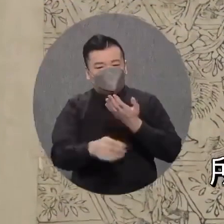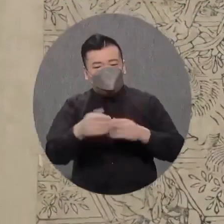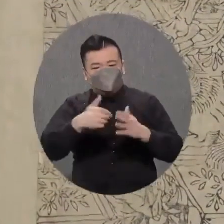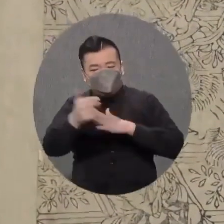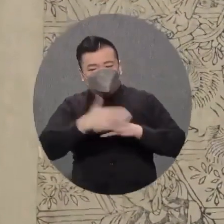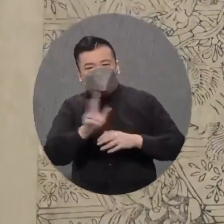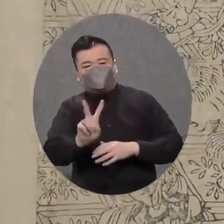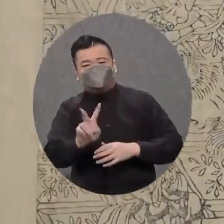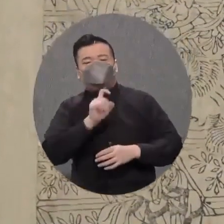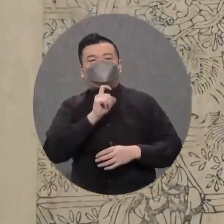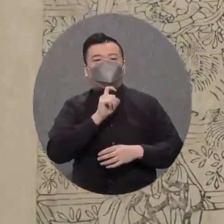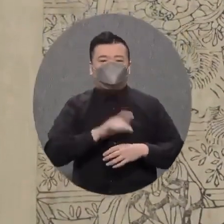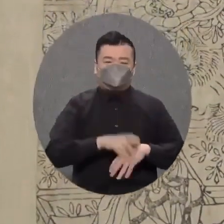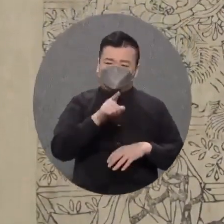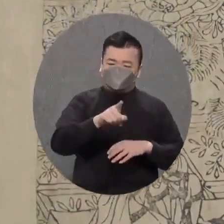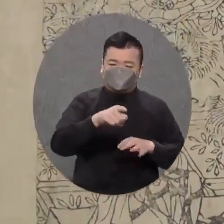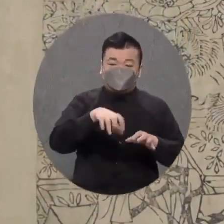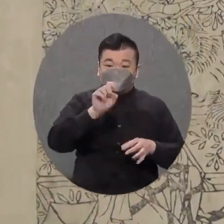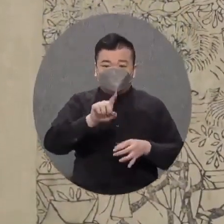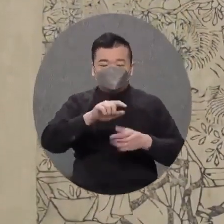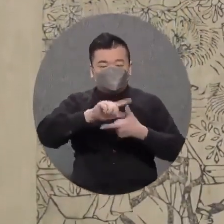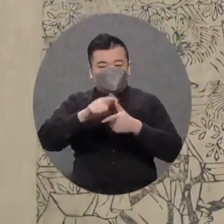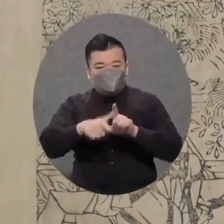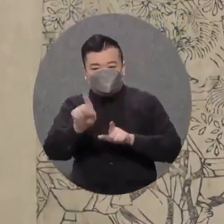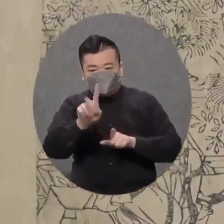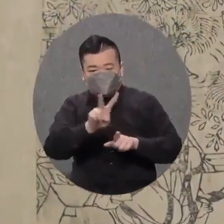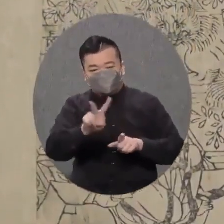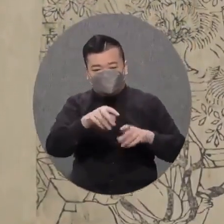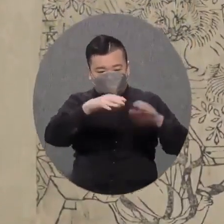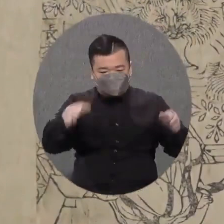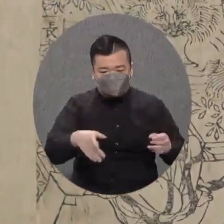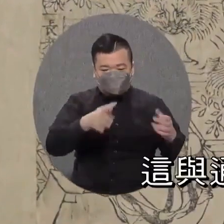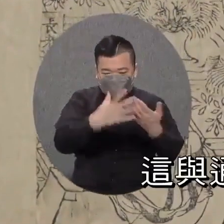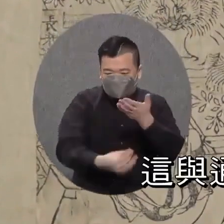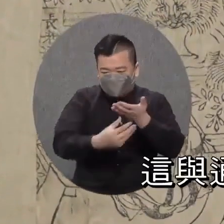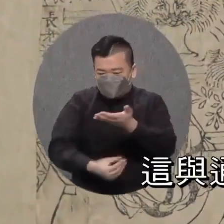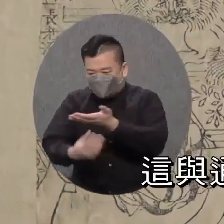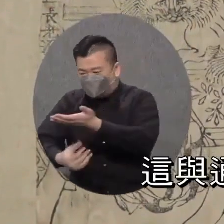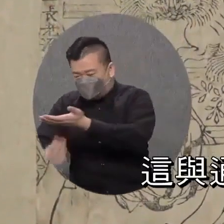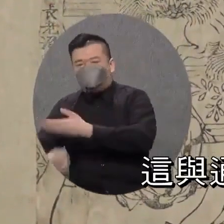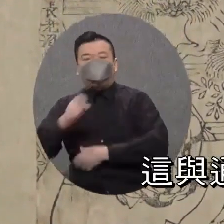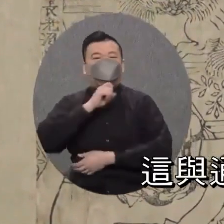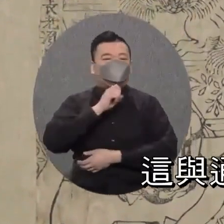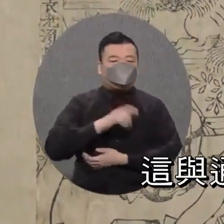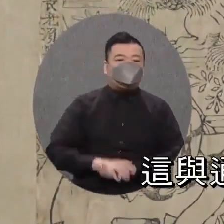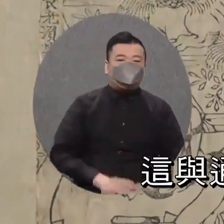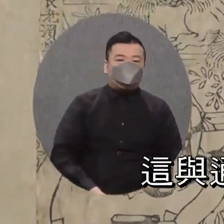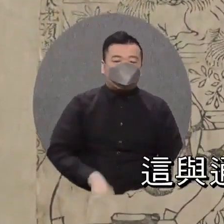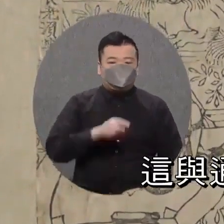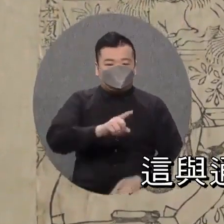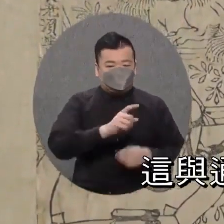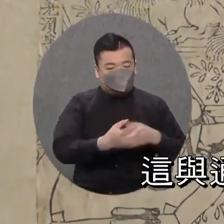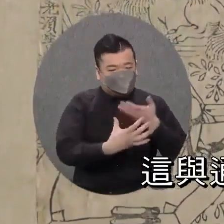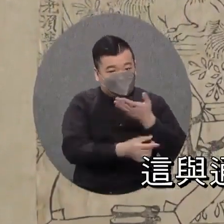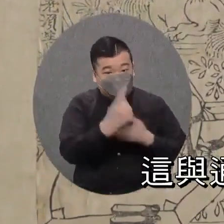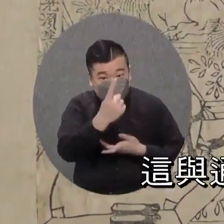數性，即係話咧，版畫家會用同一個印版去印出多張嘅作品。嗱，咁呢一個咧，同通常只有一件嘅